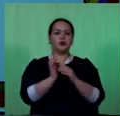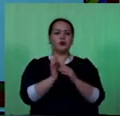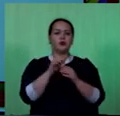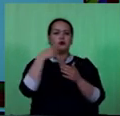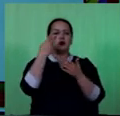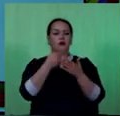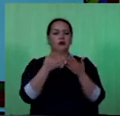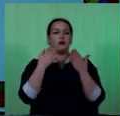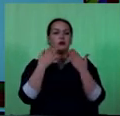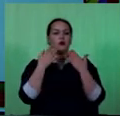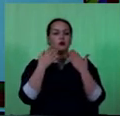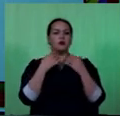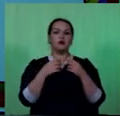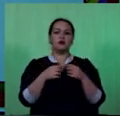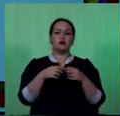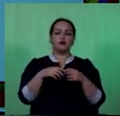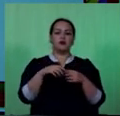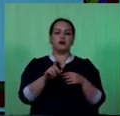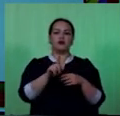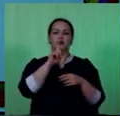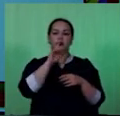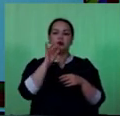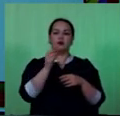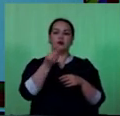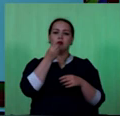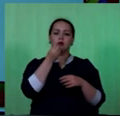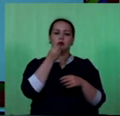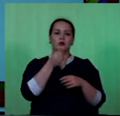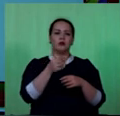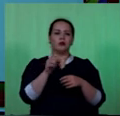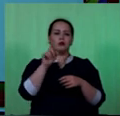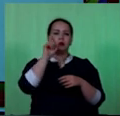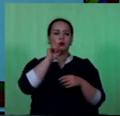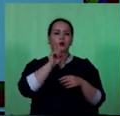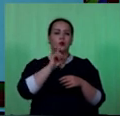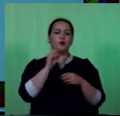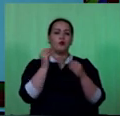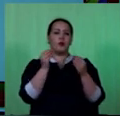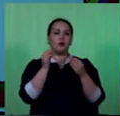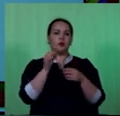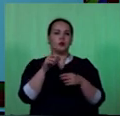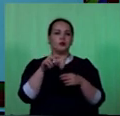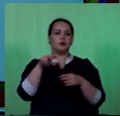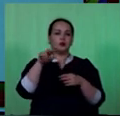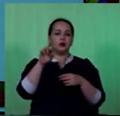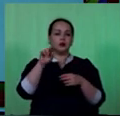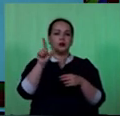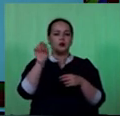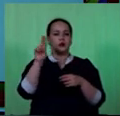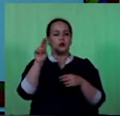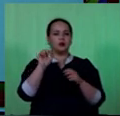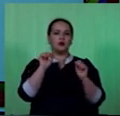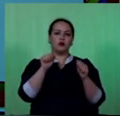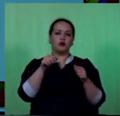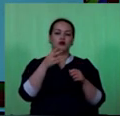тишине и отведав сочных спелых ягод может статься вспомнит обо